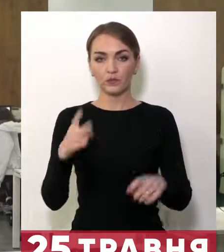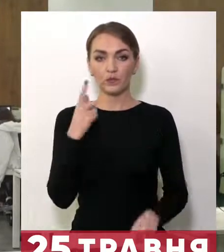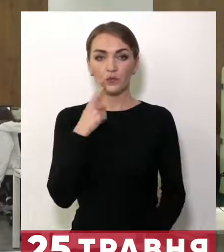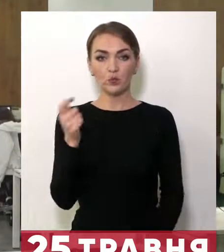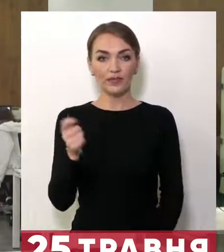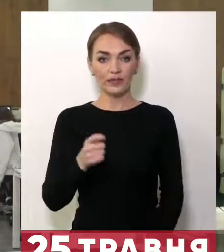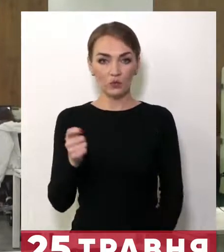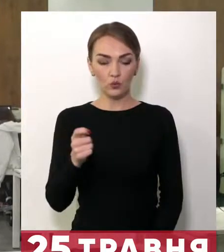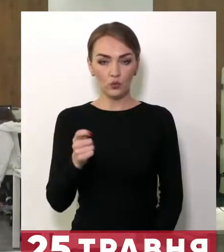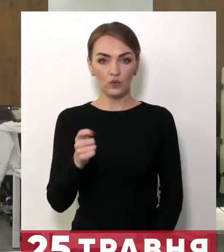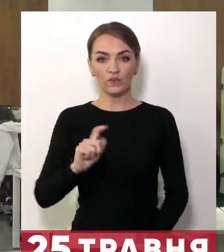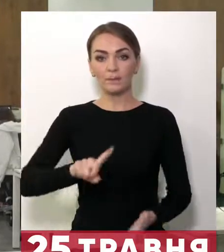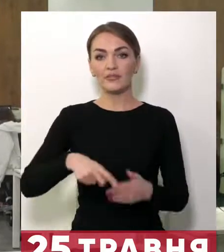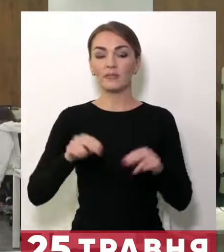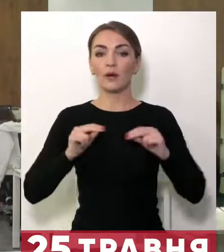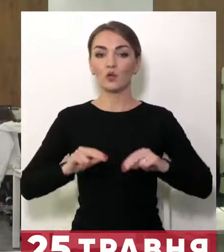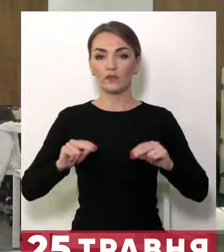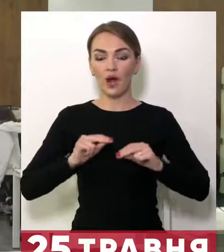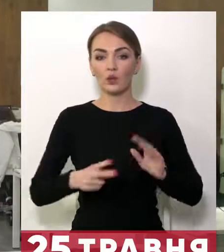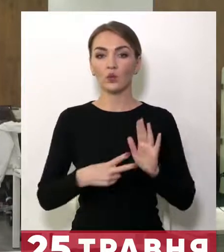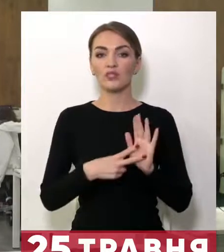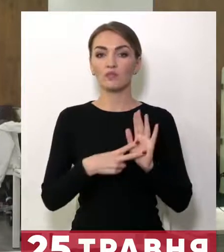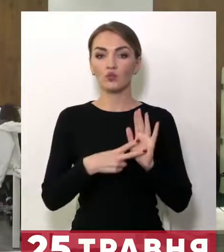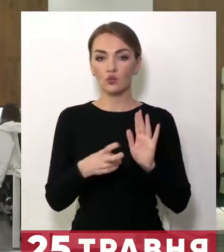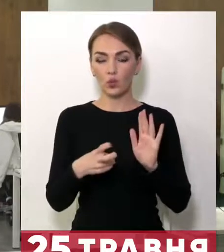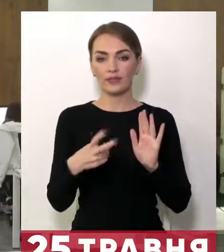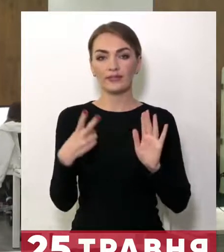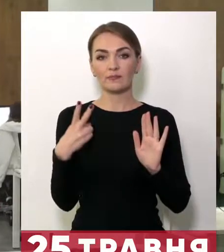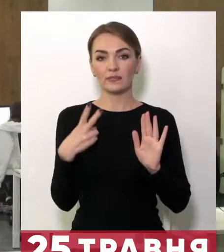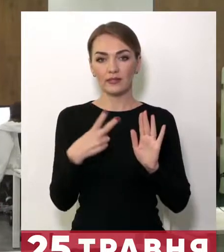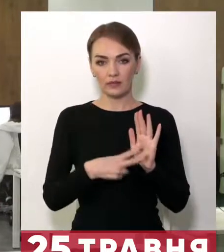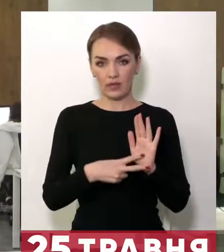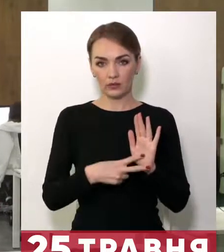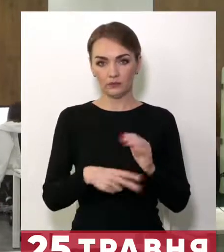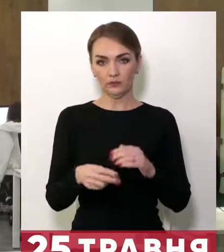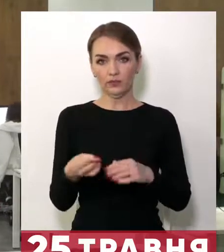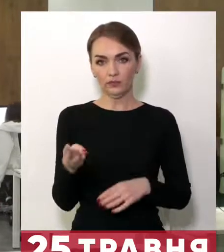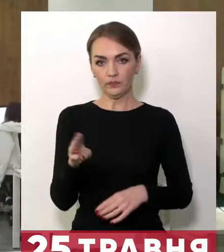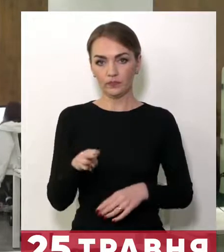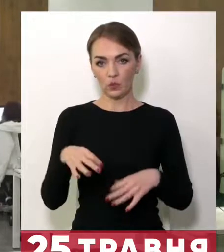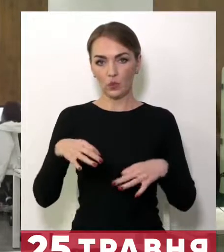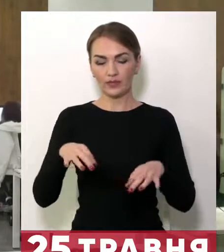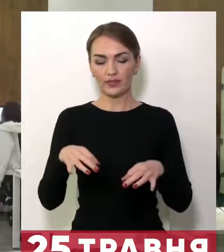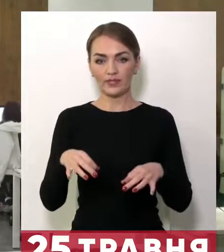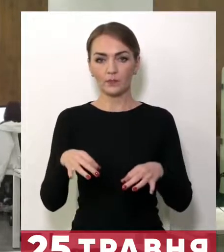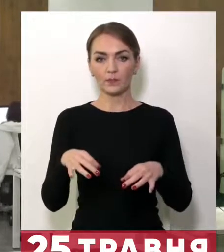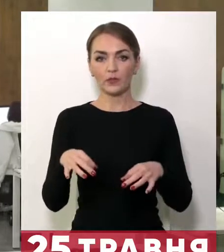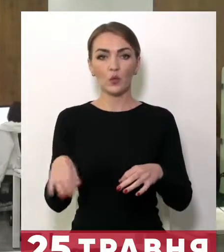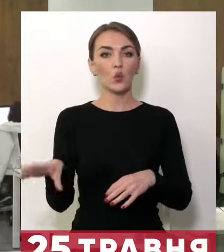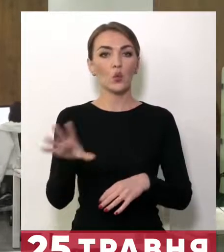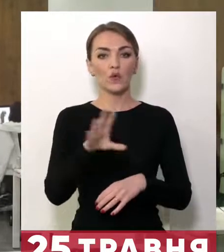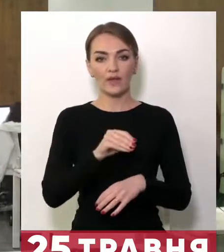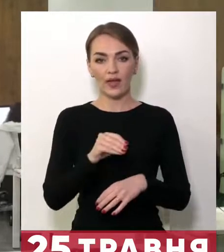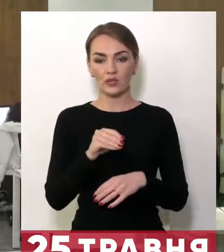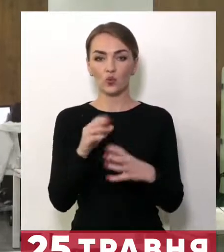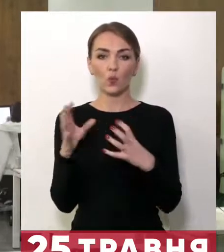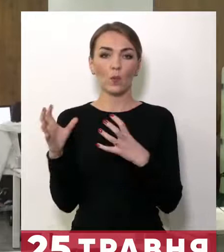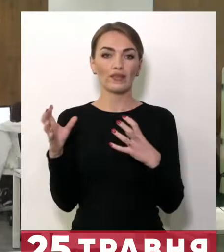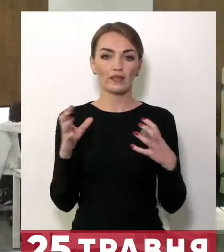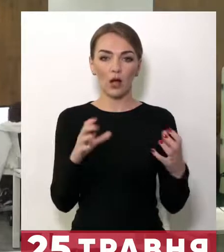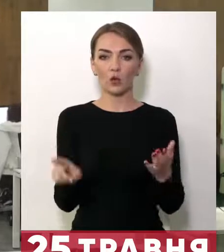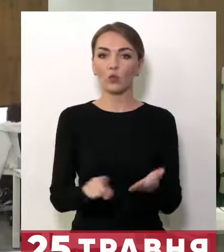неділю їх в місті працювало 770 одиниць. Увесь рухомий